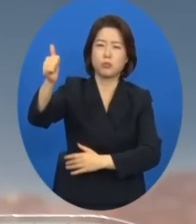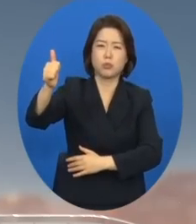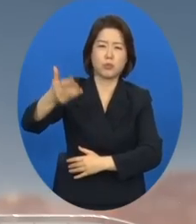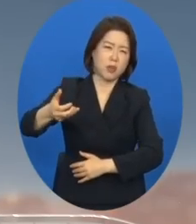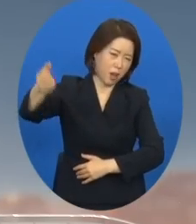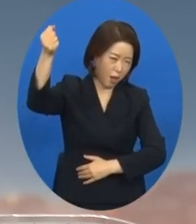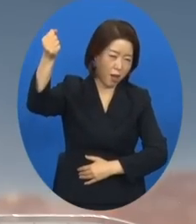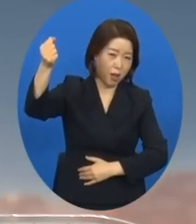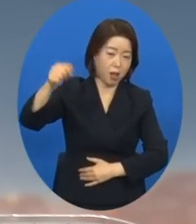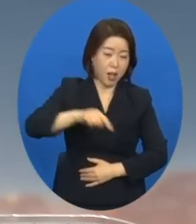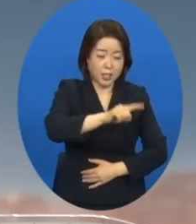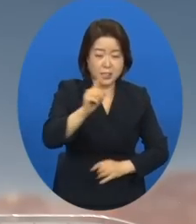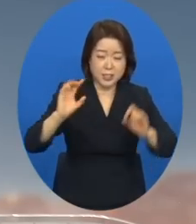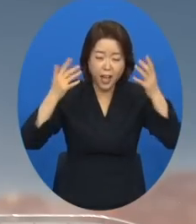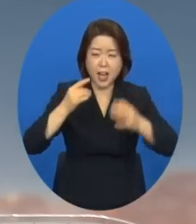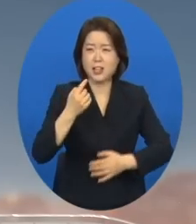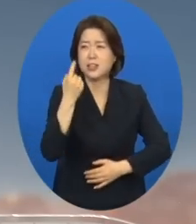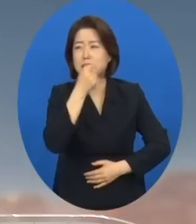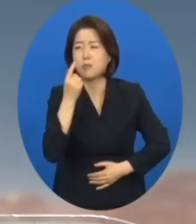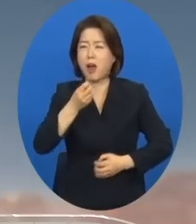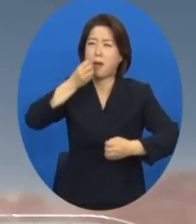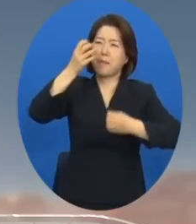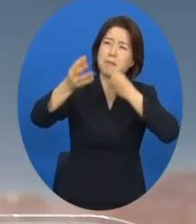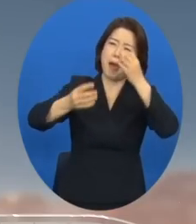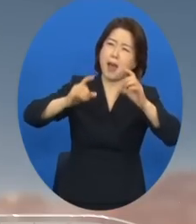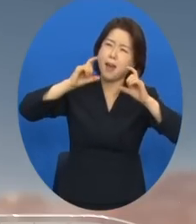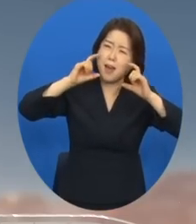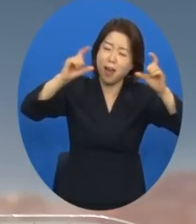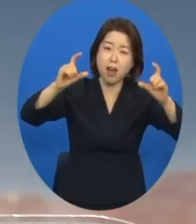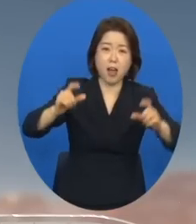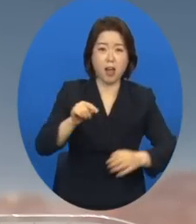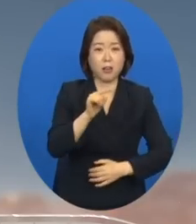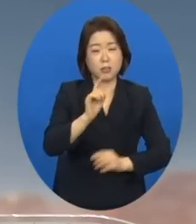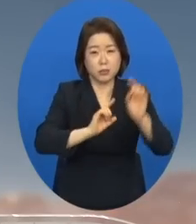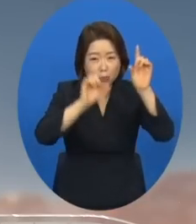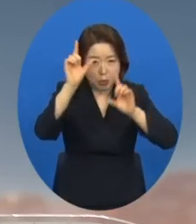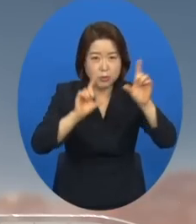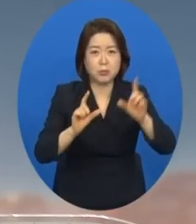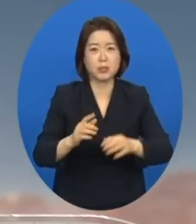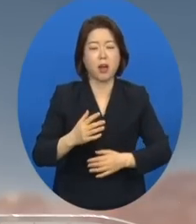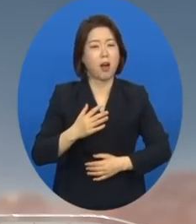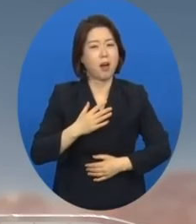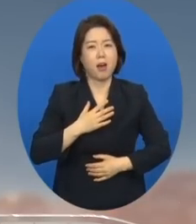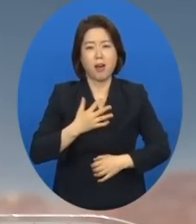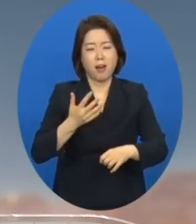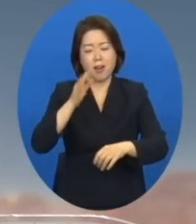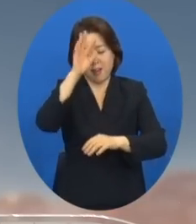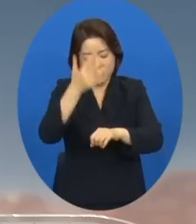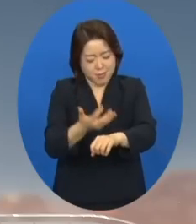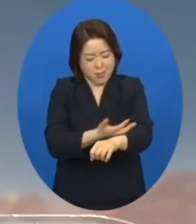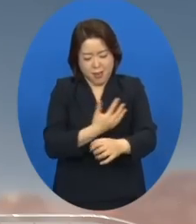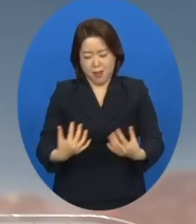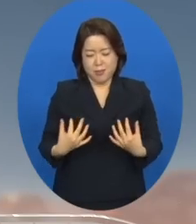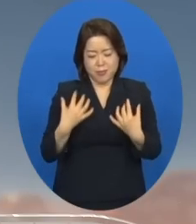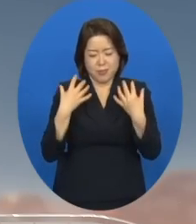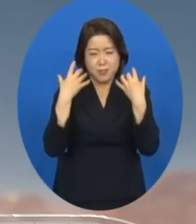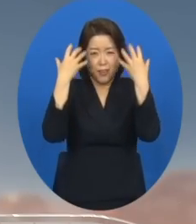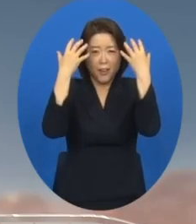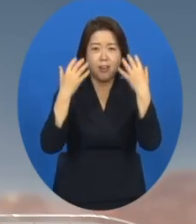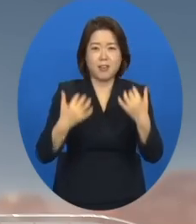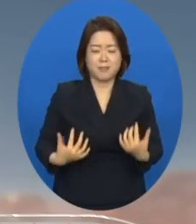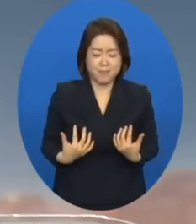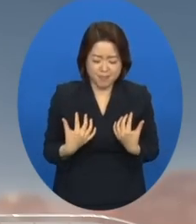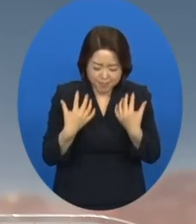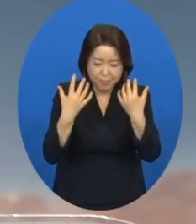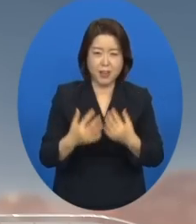다라고 그 아이들이 입술에서 선포되는 그 장면이 제 머릿속을 떠나지 않고 내